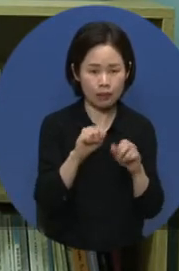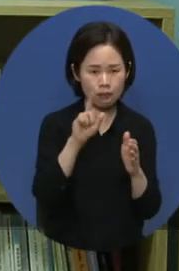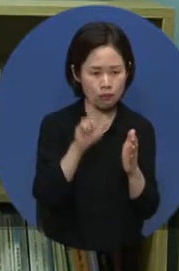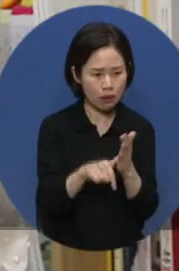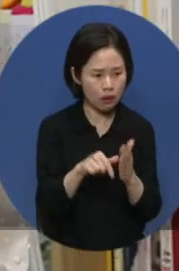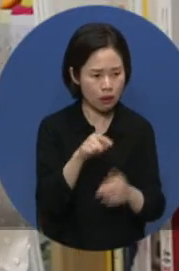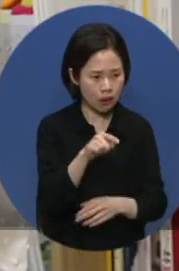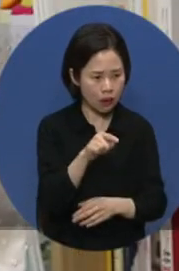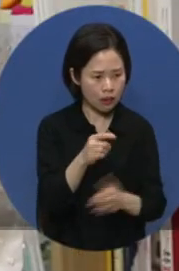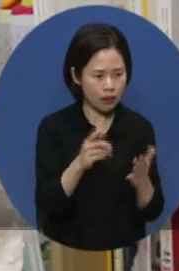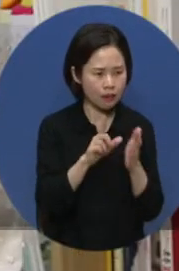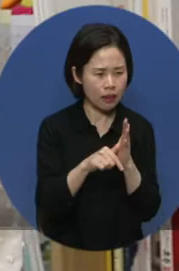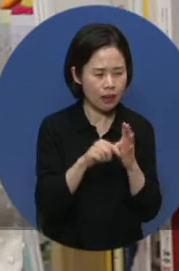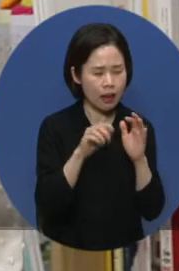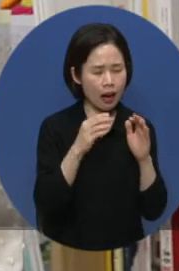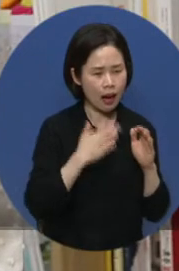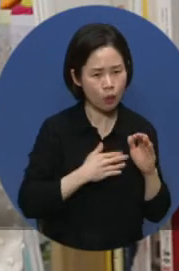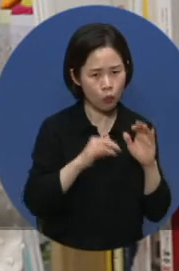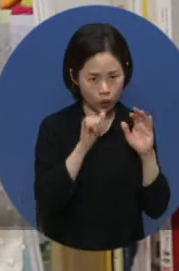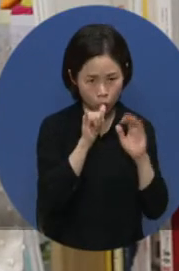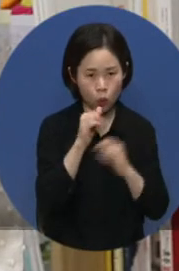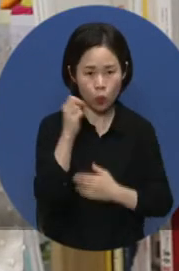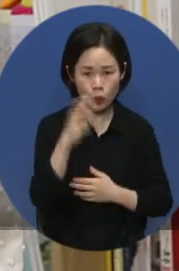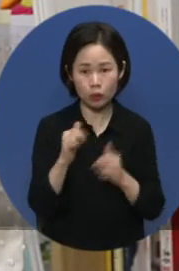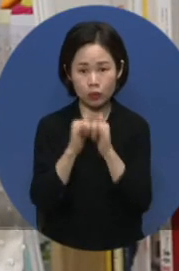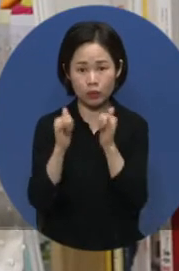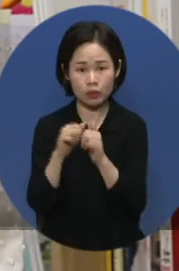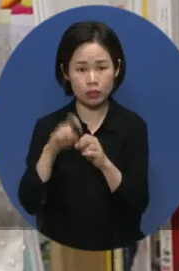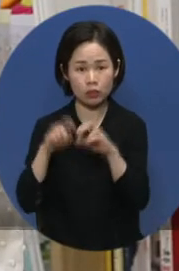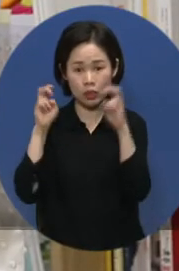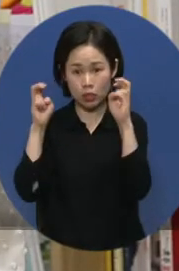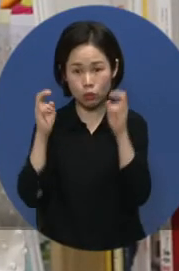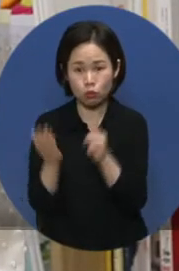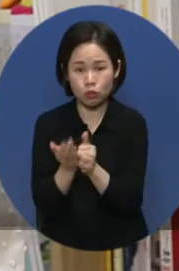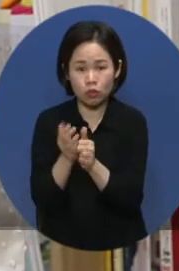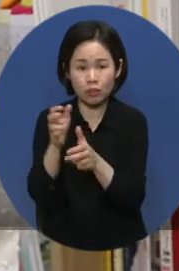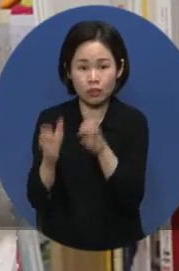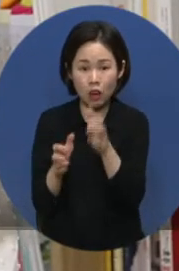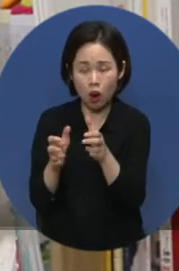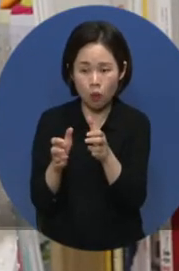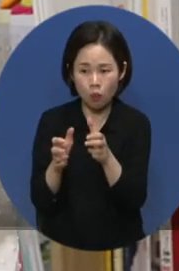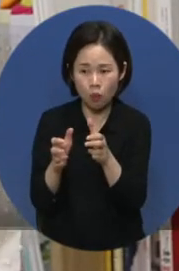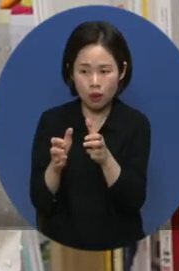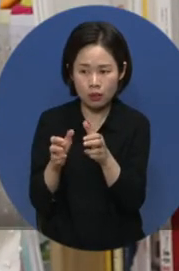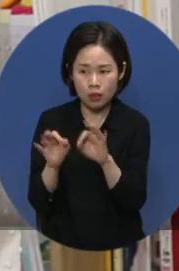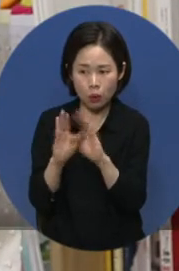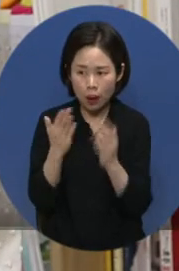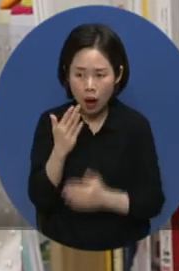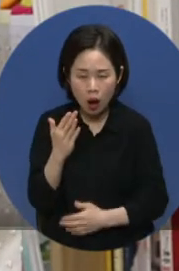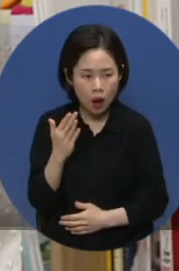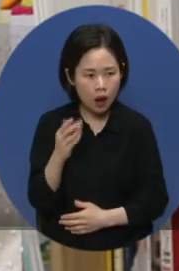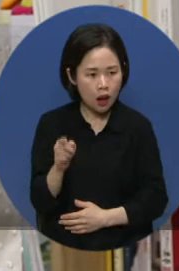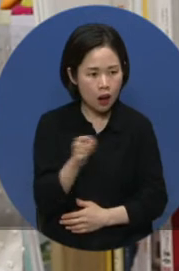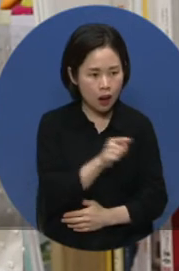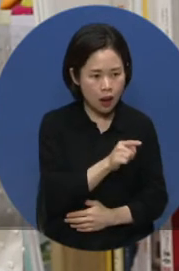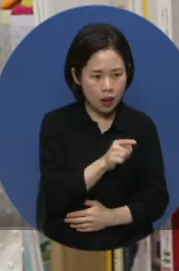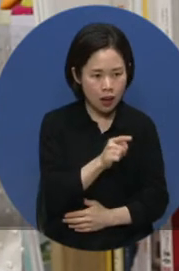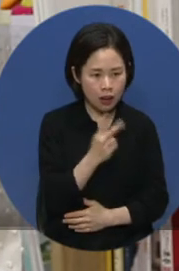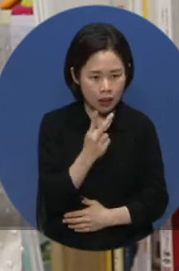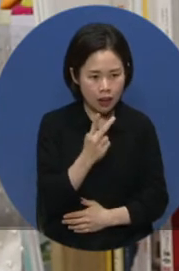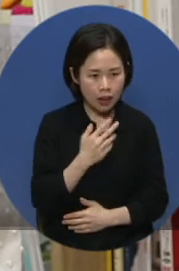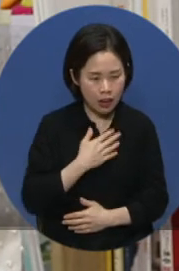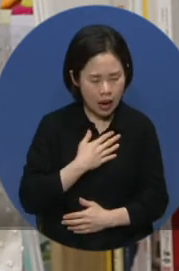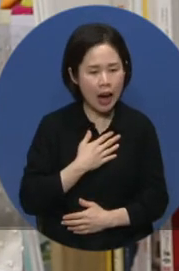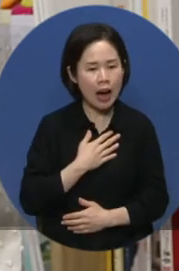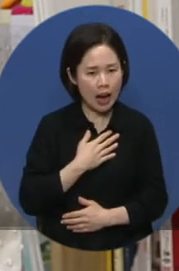내용과 사회적 기업과 육성 사업이라는 창업 정보를 동시에 이제 마주하면서 내가 이 일을 내